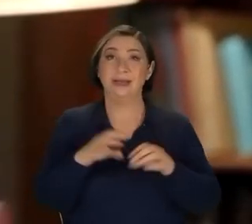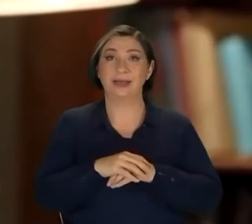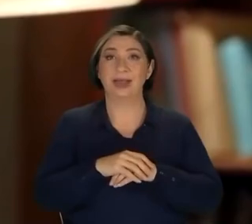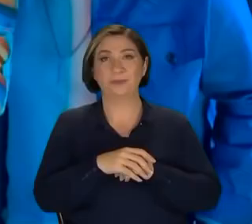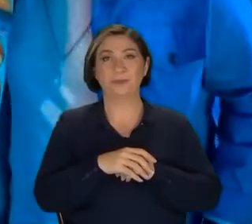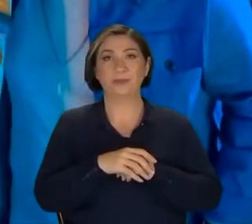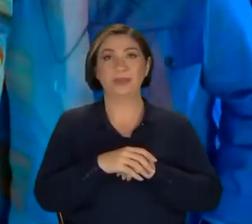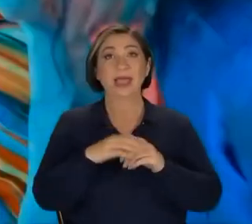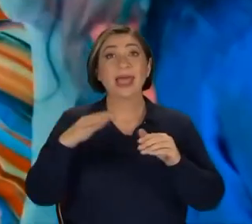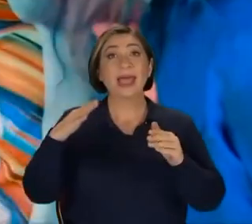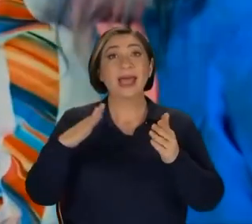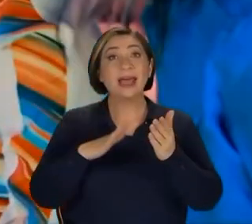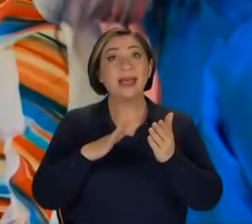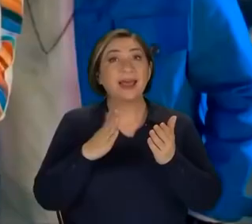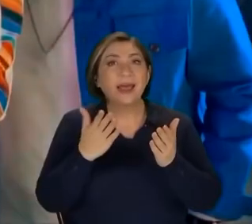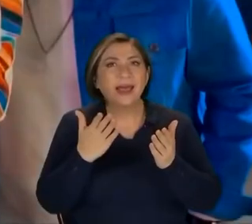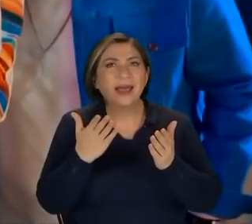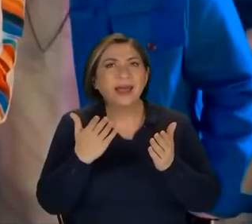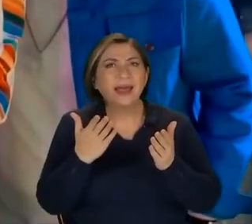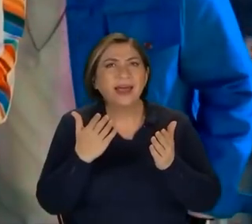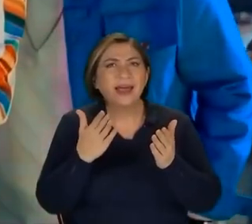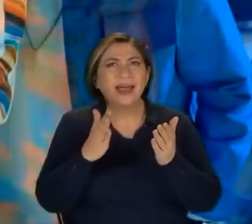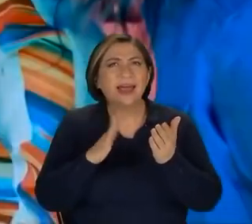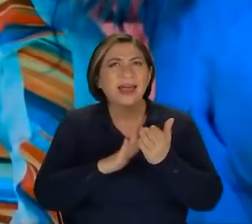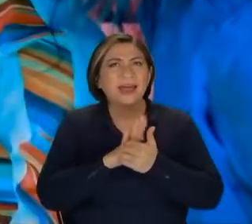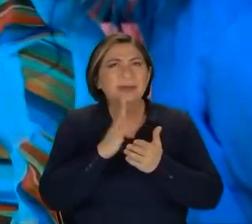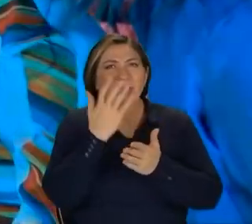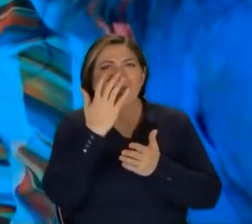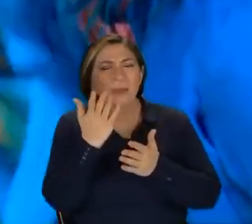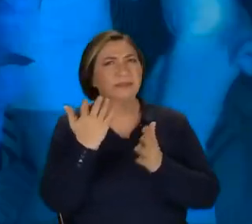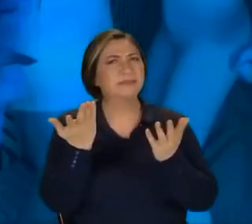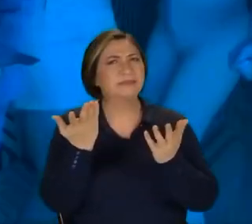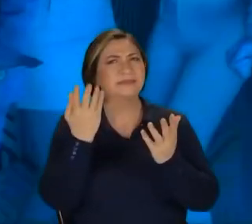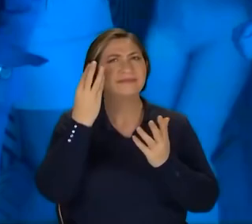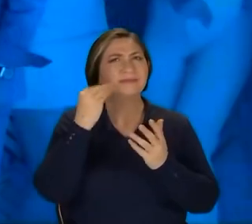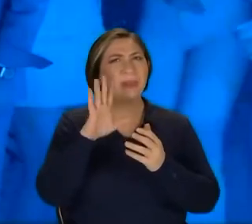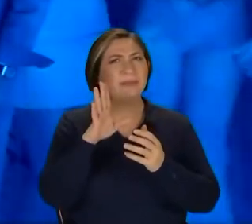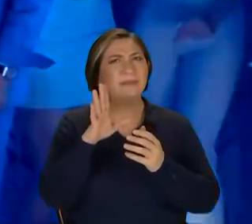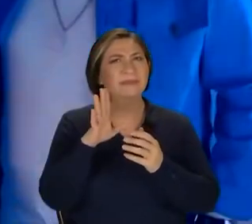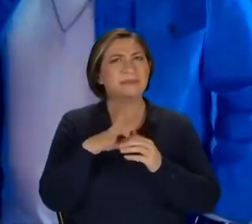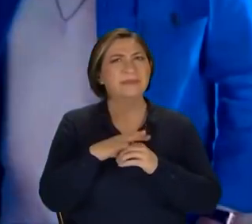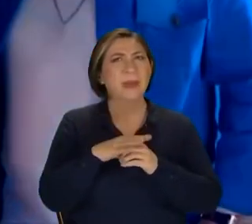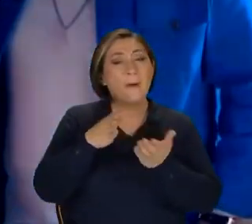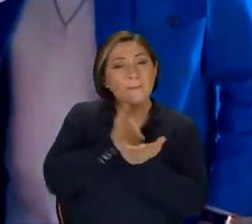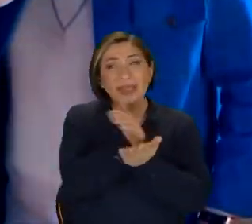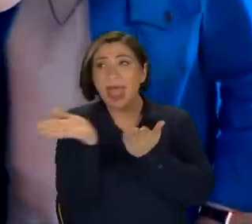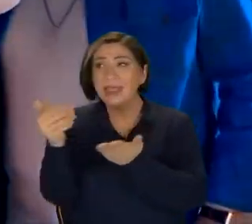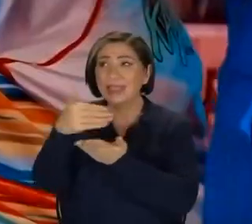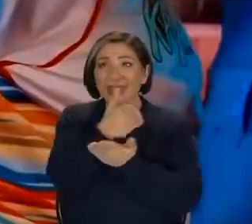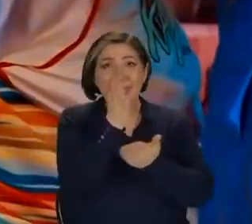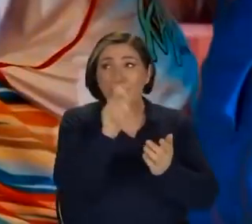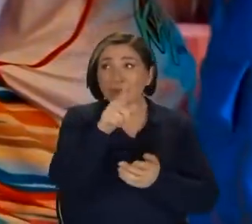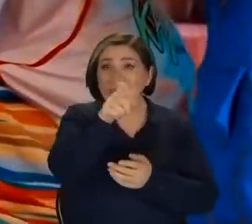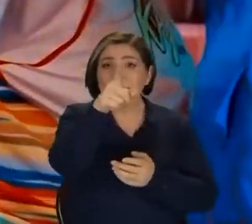boş, pompala Johnson. Efendim abi? Kayarsan beklerim. Anlamadım abi. Paten diyorum lan, kayarsan